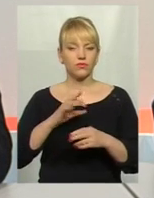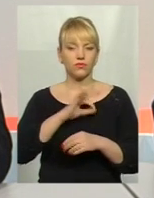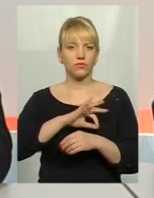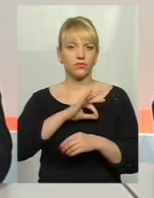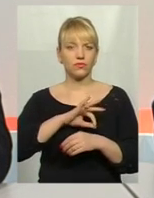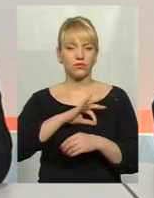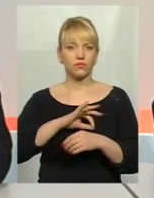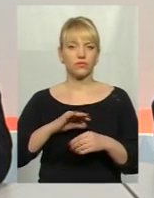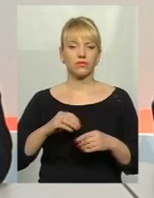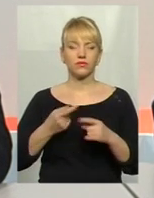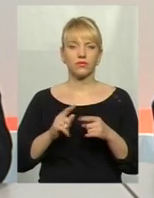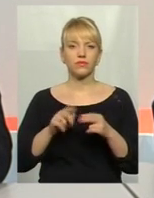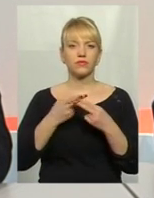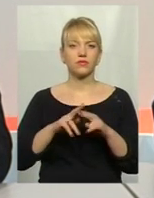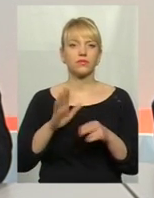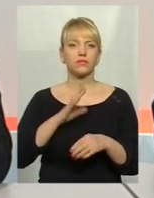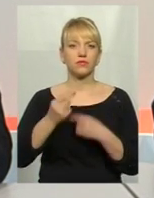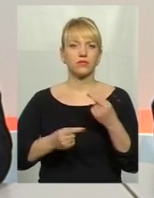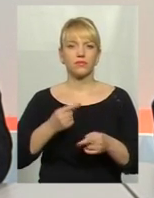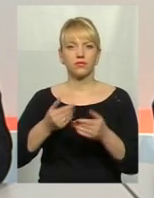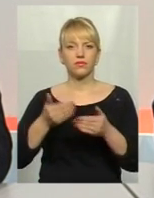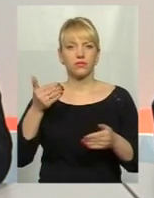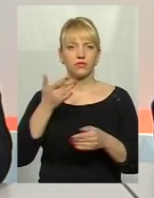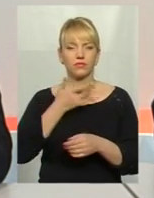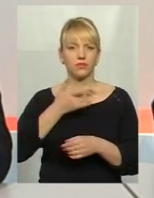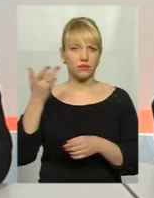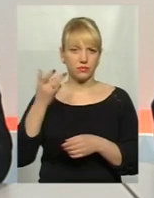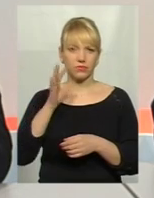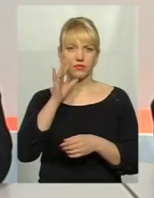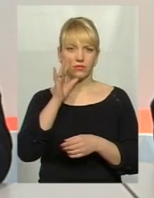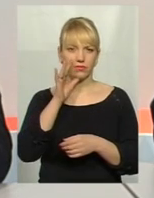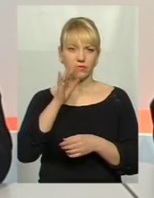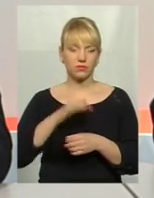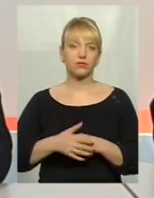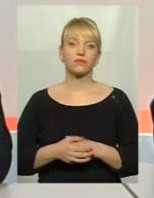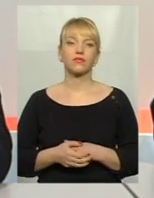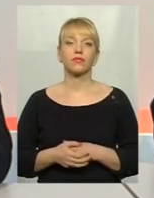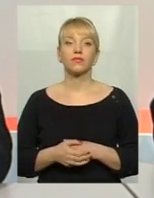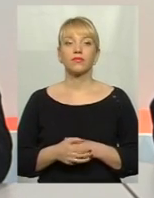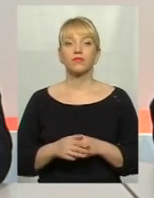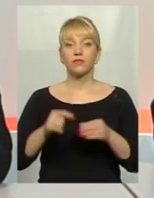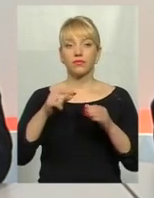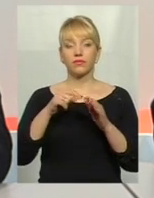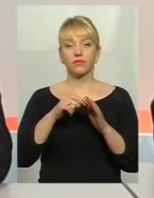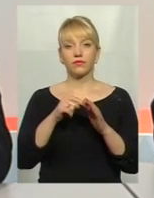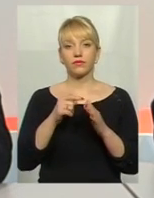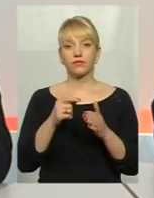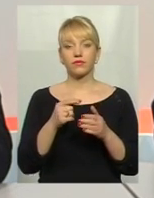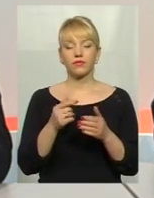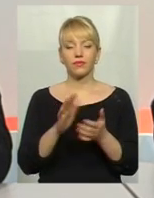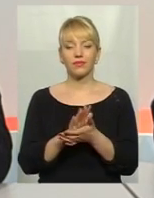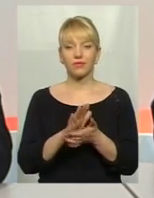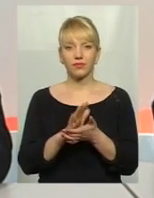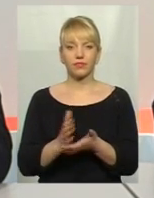їм практично дісталася у спадок ще з радянських, мабуть, часів. Да? Тобто